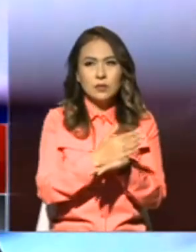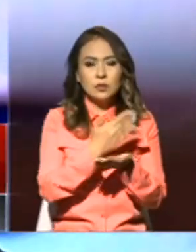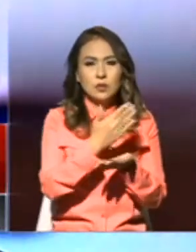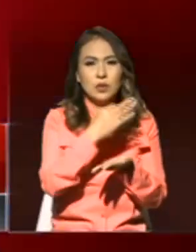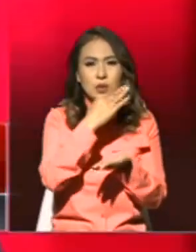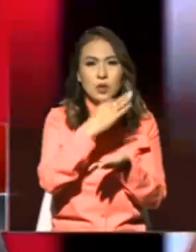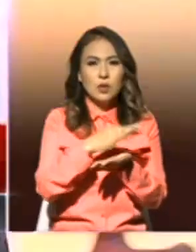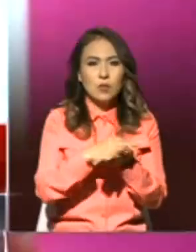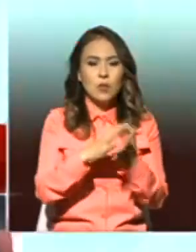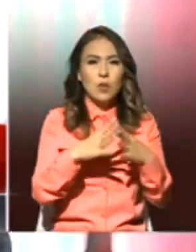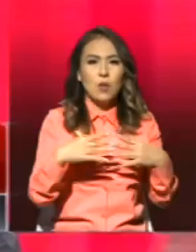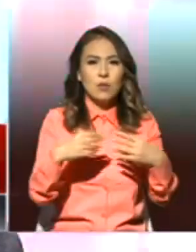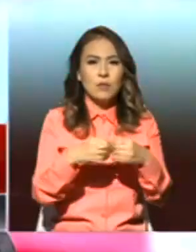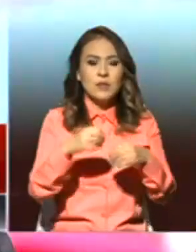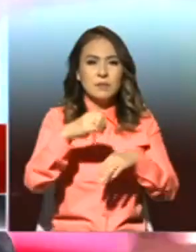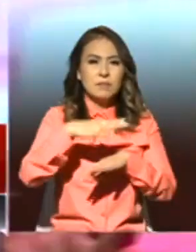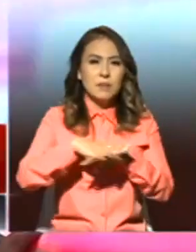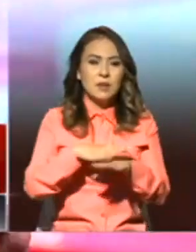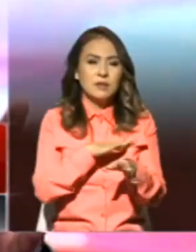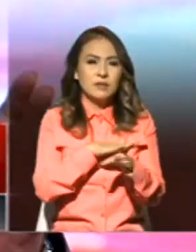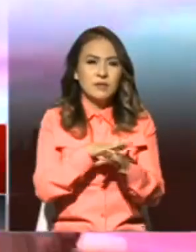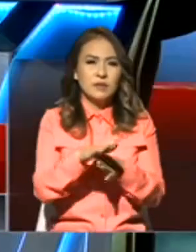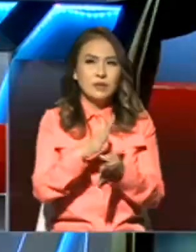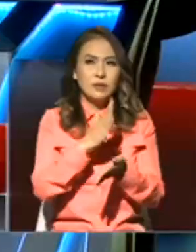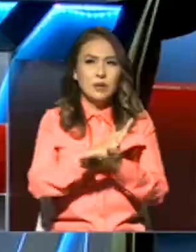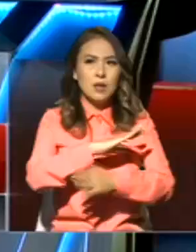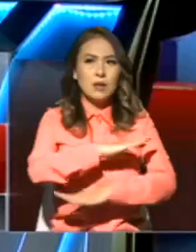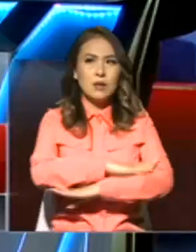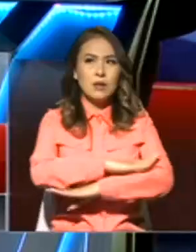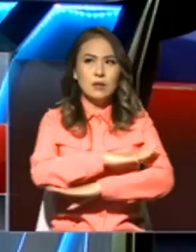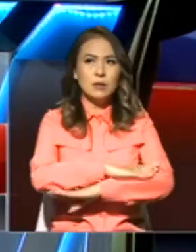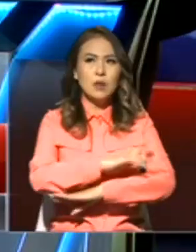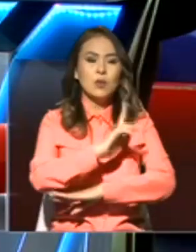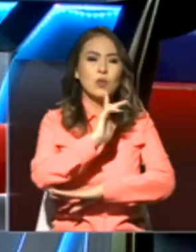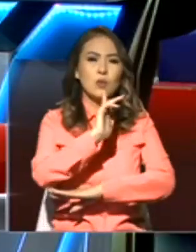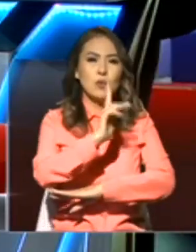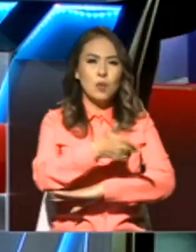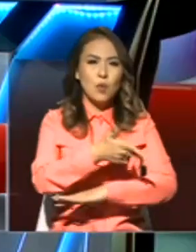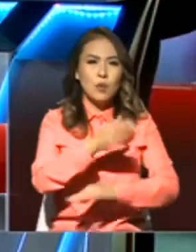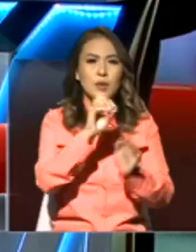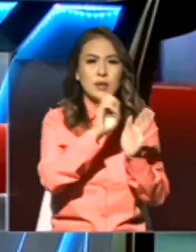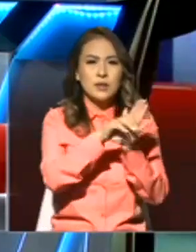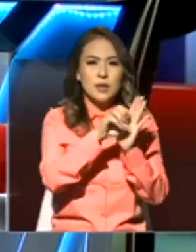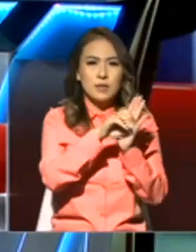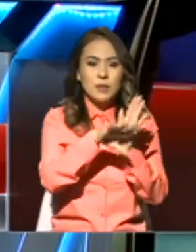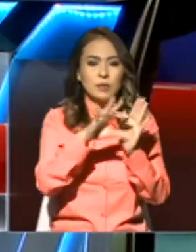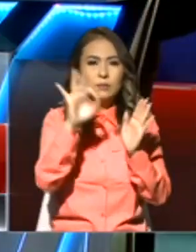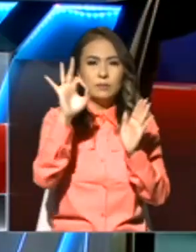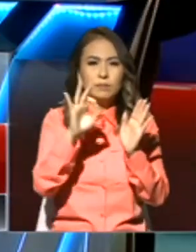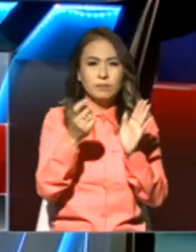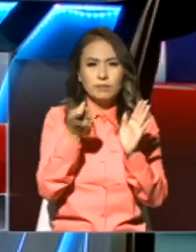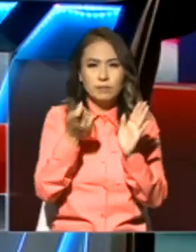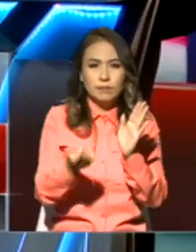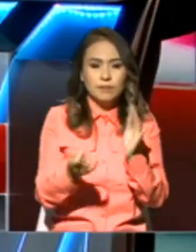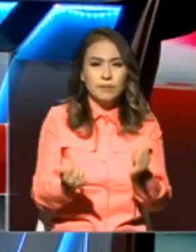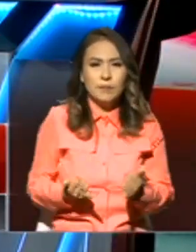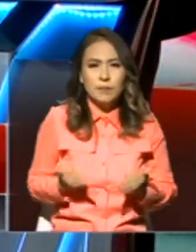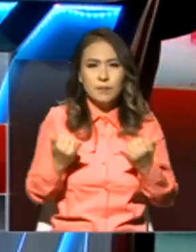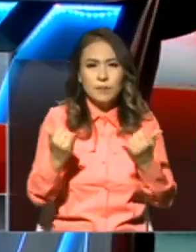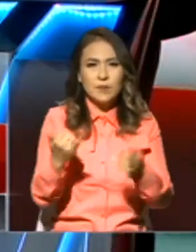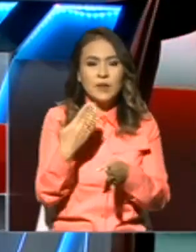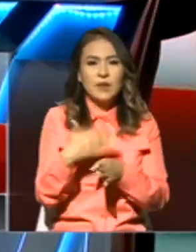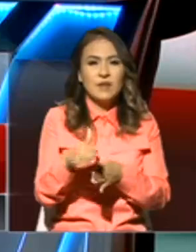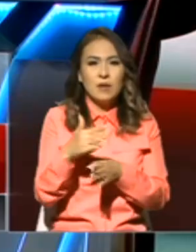жауапкершілікті отбасы банк орындап келе жатыр деп айтуға болады. Жаңағындай тәртіптілікпен 3 жыл бойы жинайды, сосын жинаған азаматтарға төмен пайызбен нарықтан несие